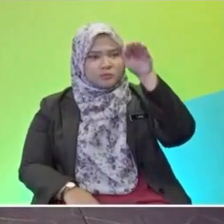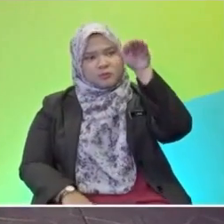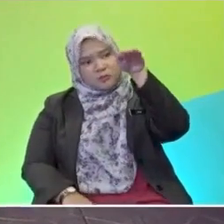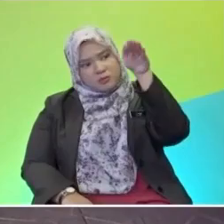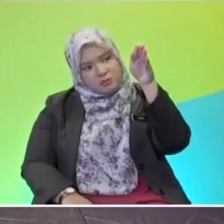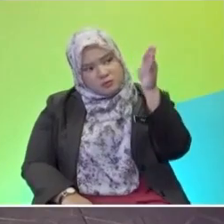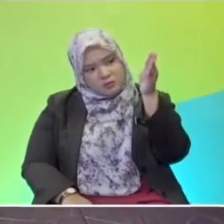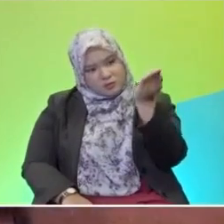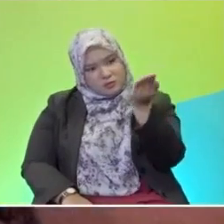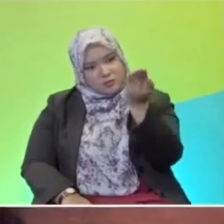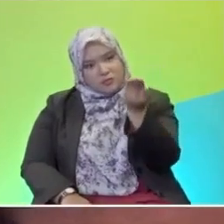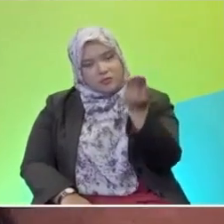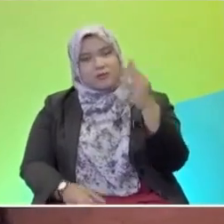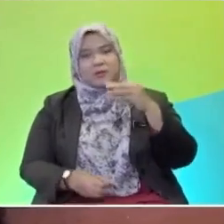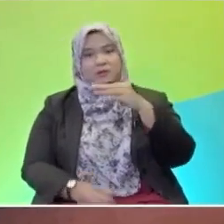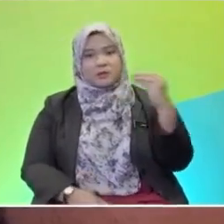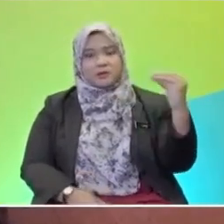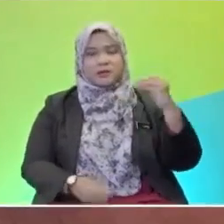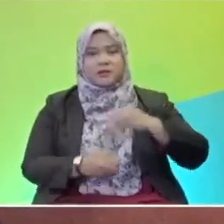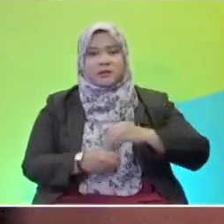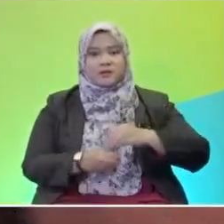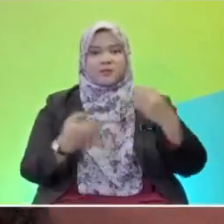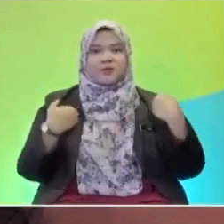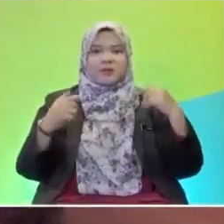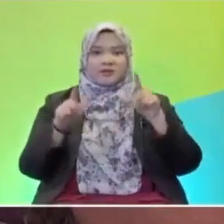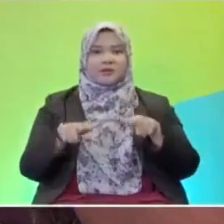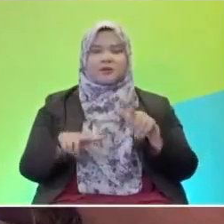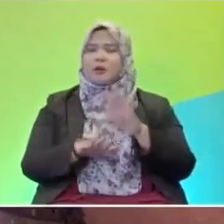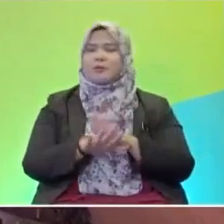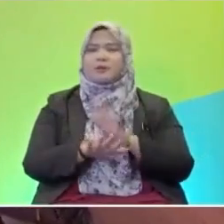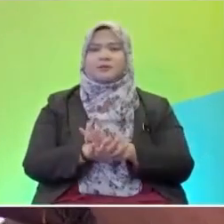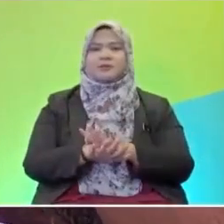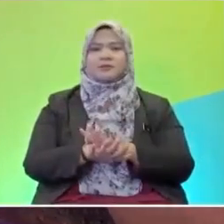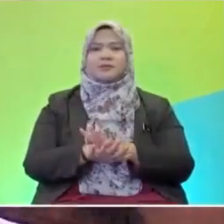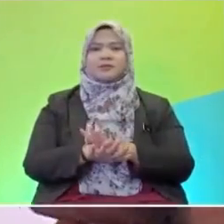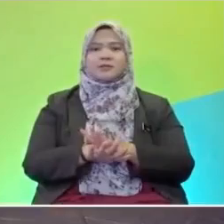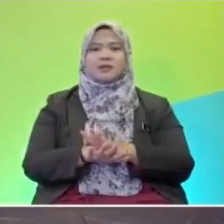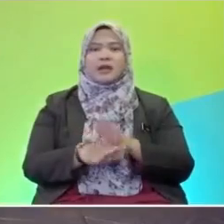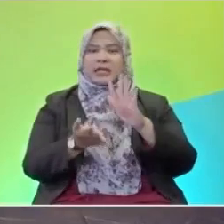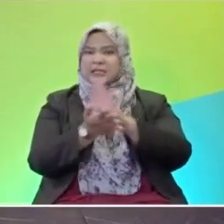yang boleh menghasilkan berbagai corak yang menarik oke